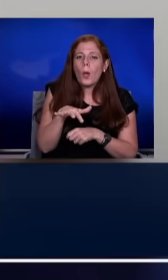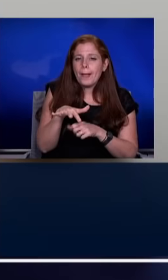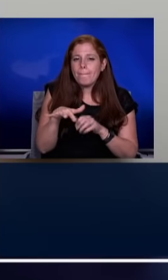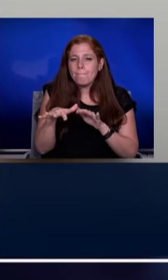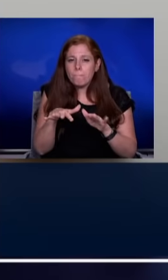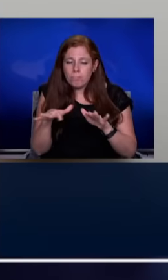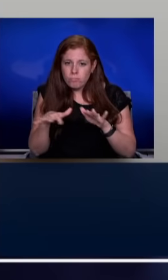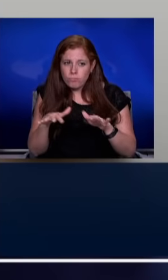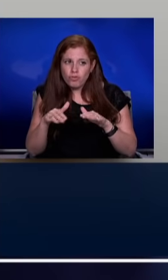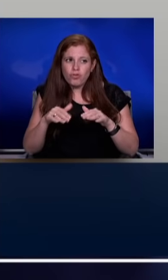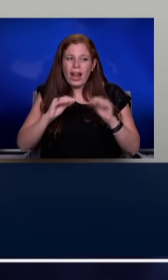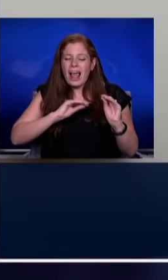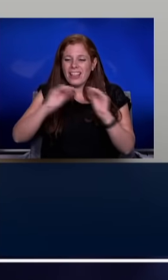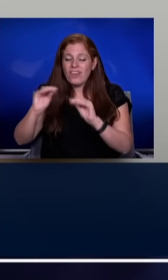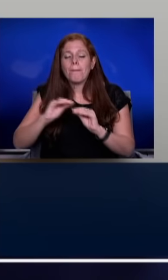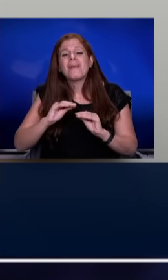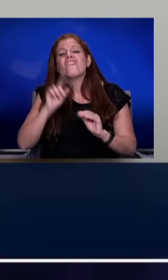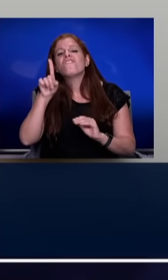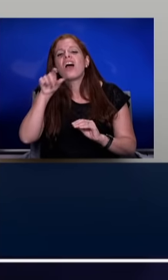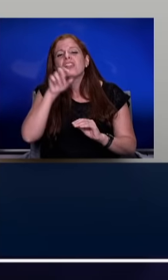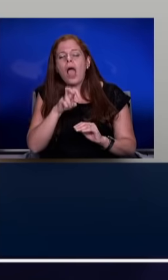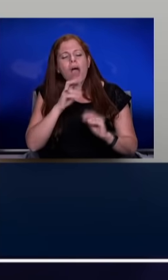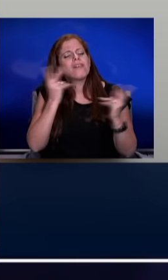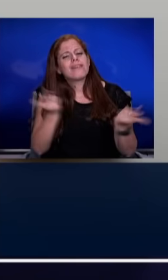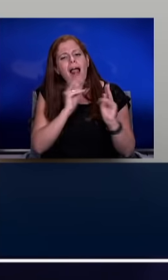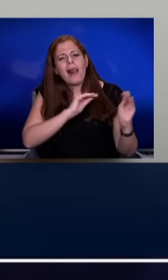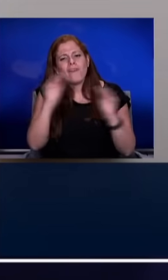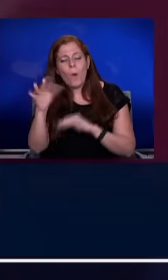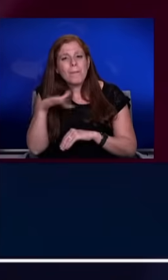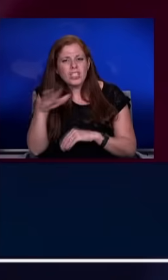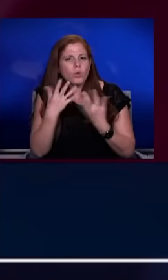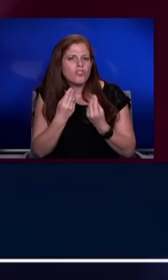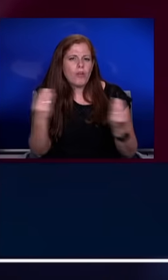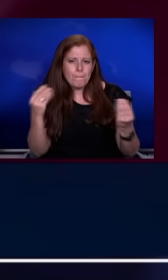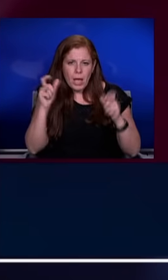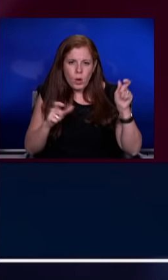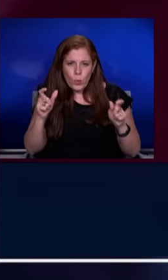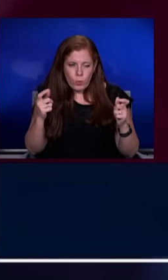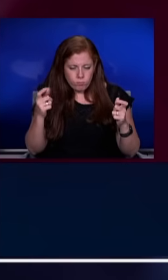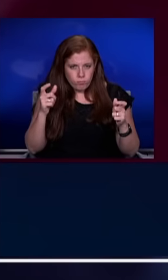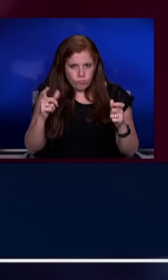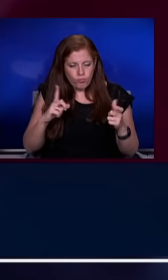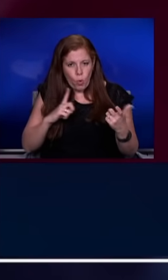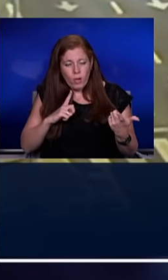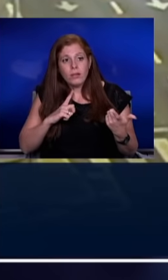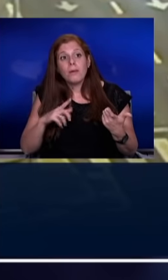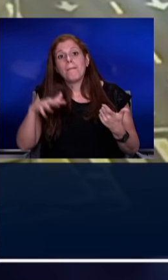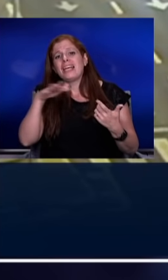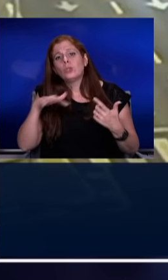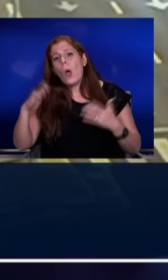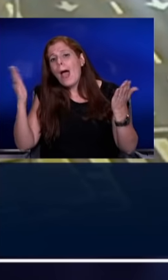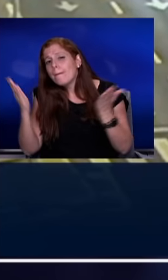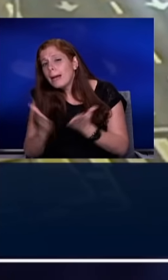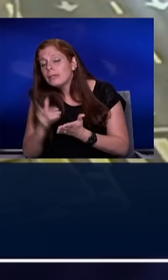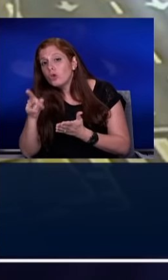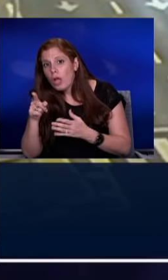מאזור ואדי ערה, קל לעבור מאזור חבל תענך, באזור הזה יש הרבה כוחות, ביתר האזורים, באזור העמקים, ששם התרכזו